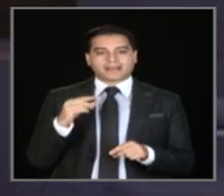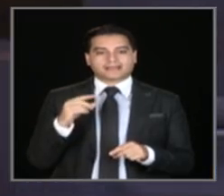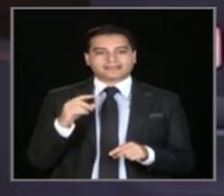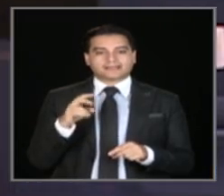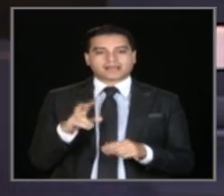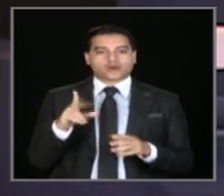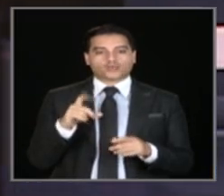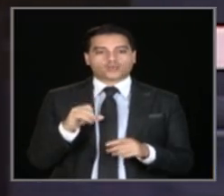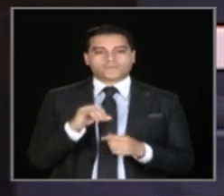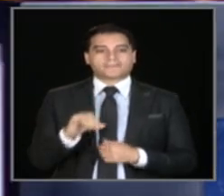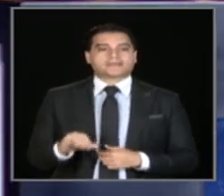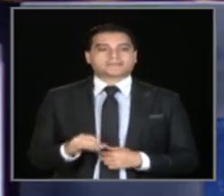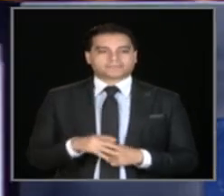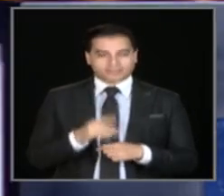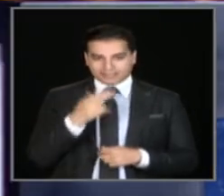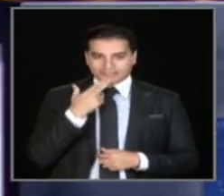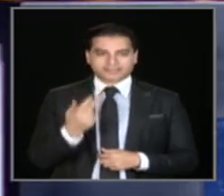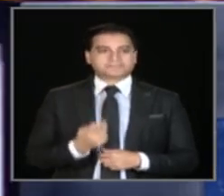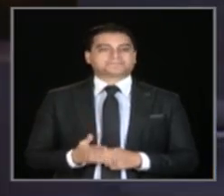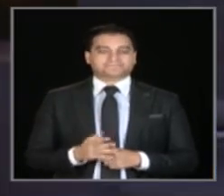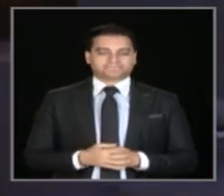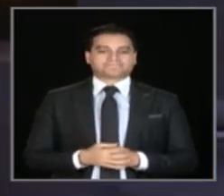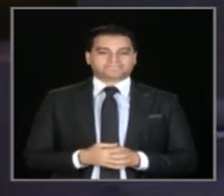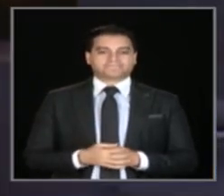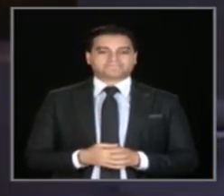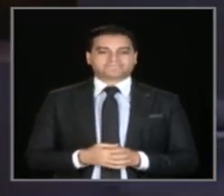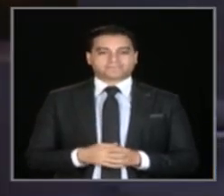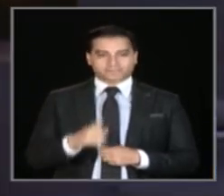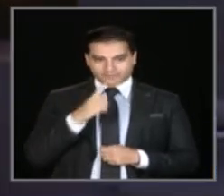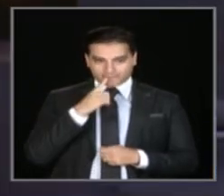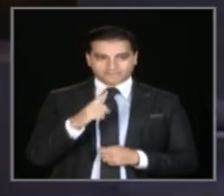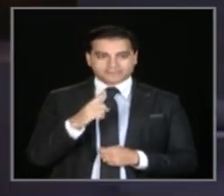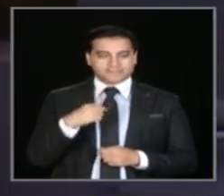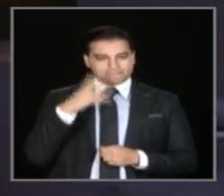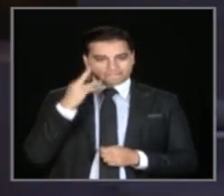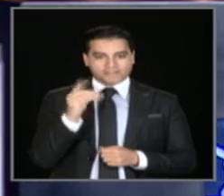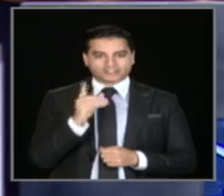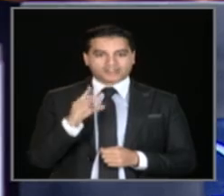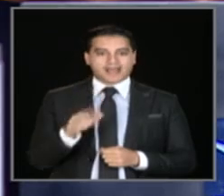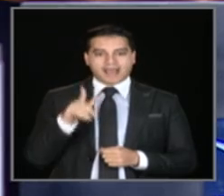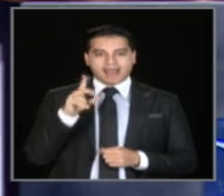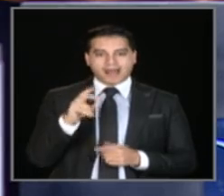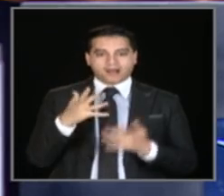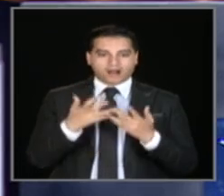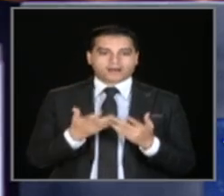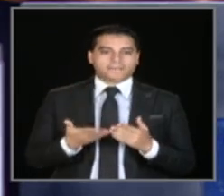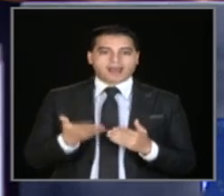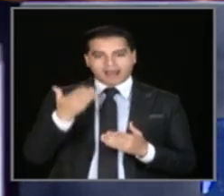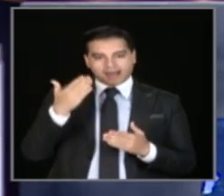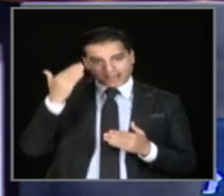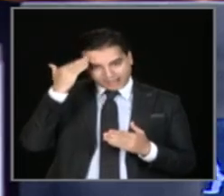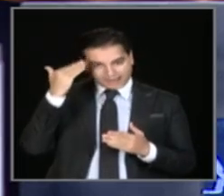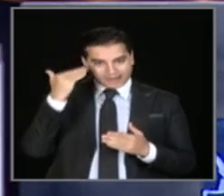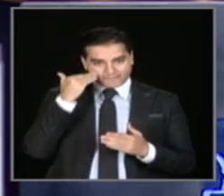تالت سؤال يا هالة. هارد لك هارد لك هارد لك يا هالة. ولكن ما ننساش إن هالة أعلى سكور لبنت في